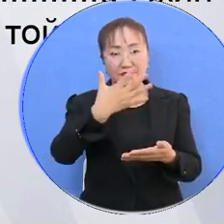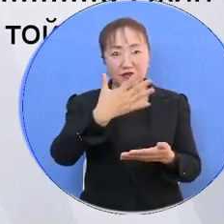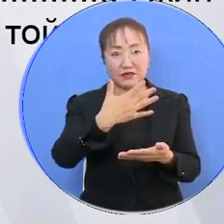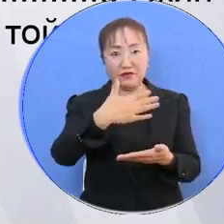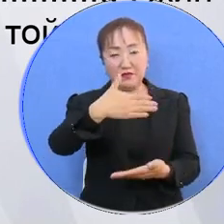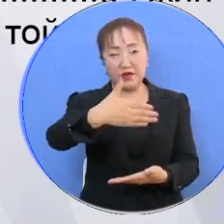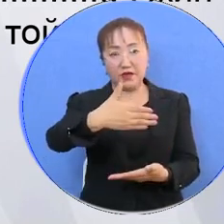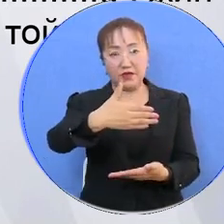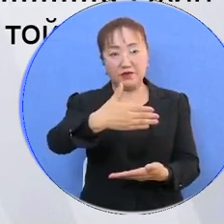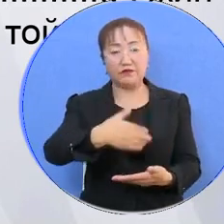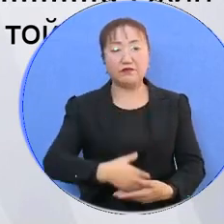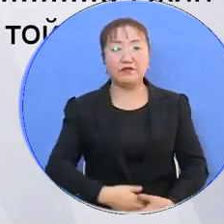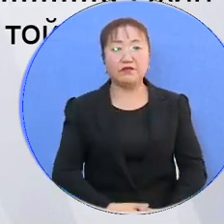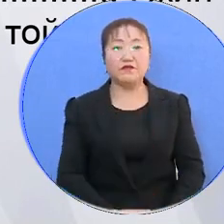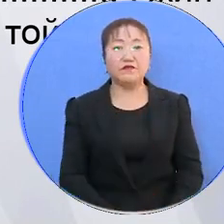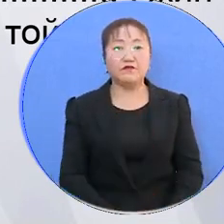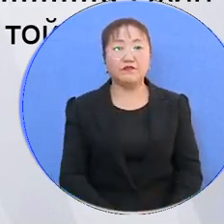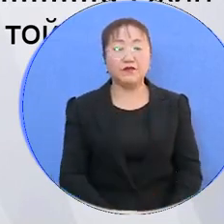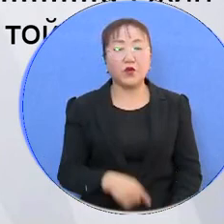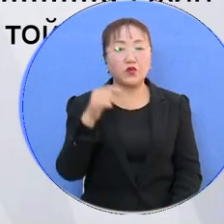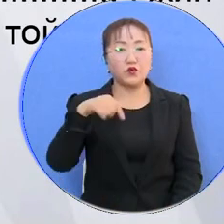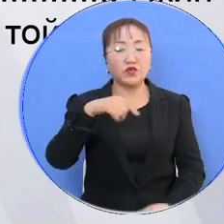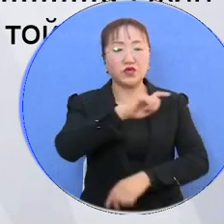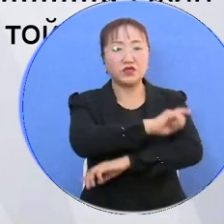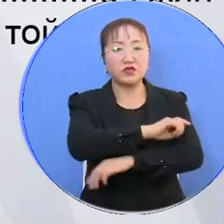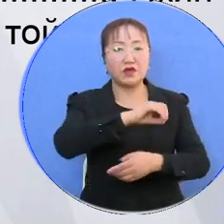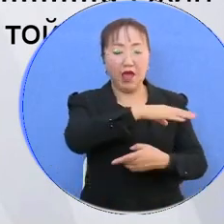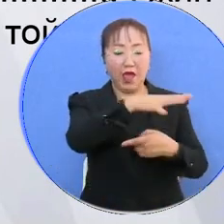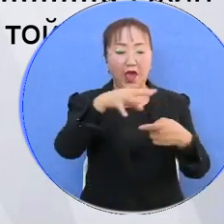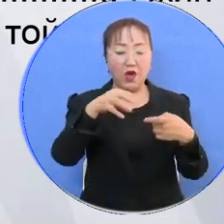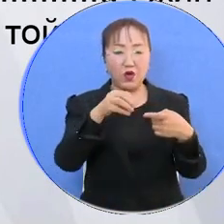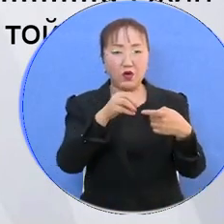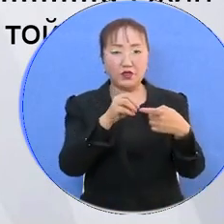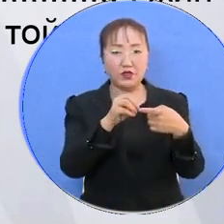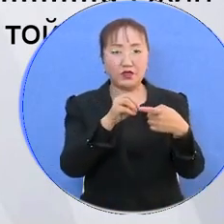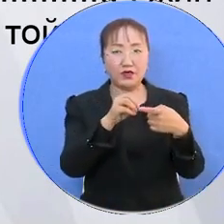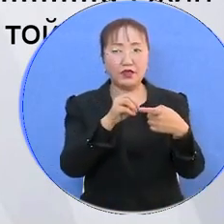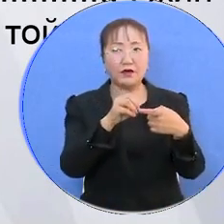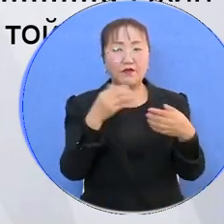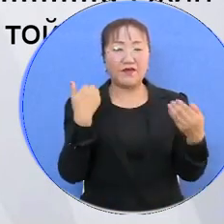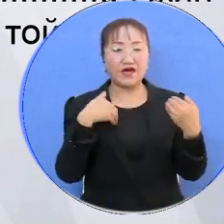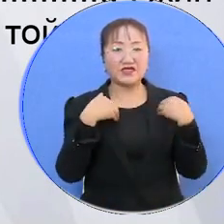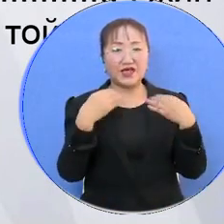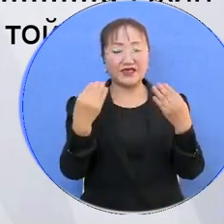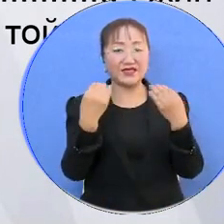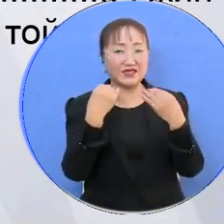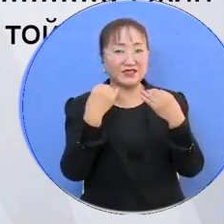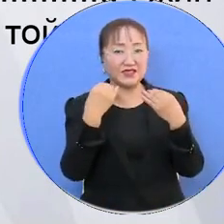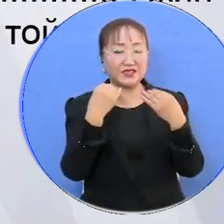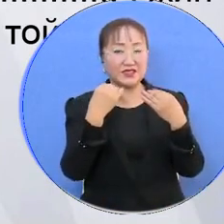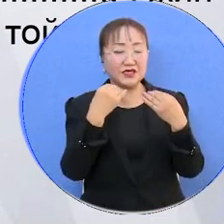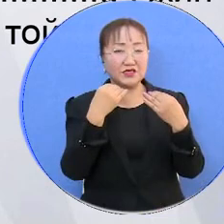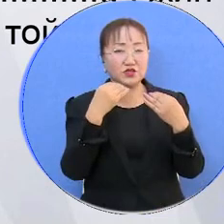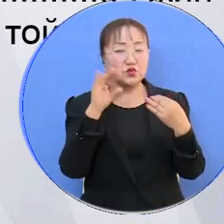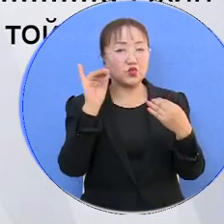програм дээрээ болохоор өнөөдрийн үзсэн агуулга, за биеийн тамирын агуулгаар багшийн заасан зүйлээс